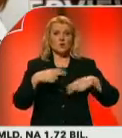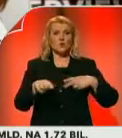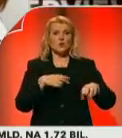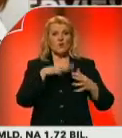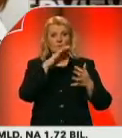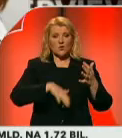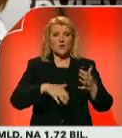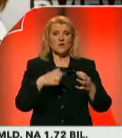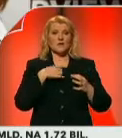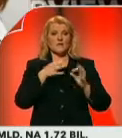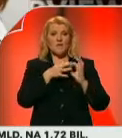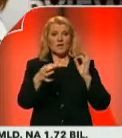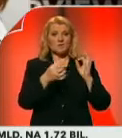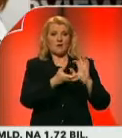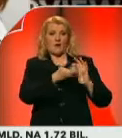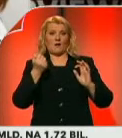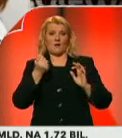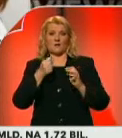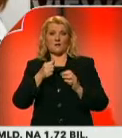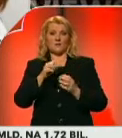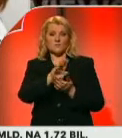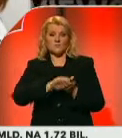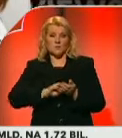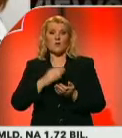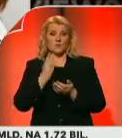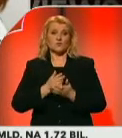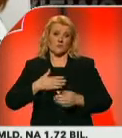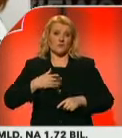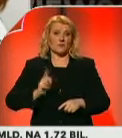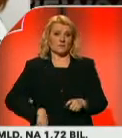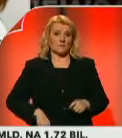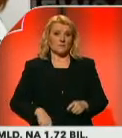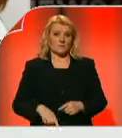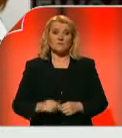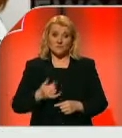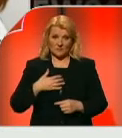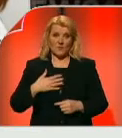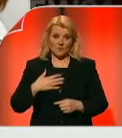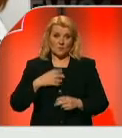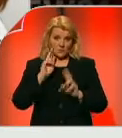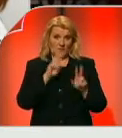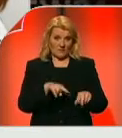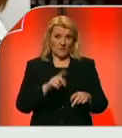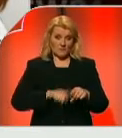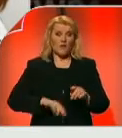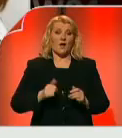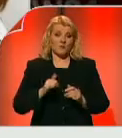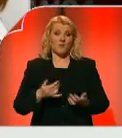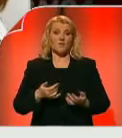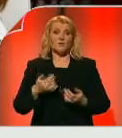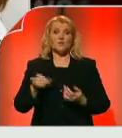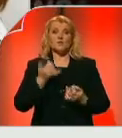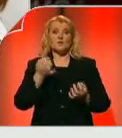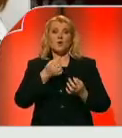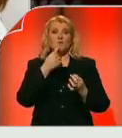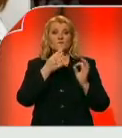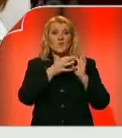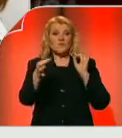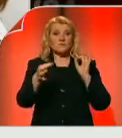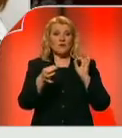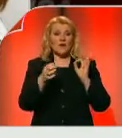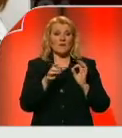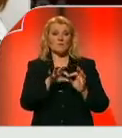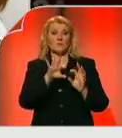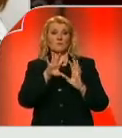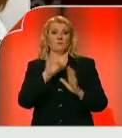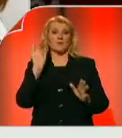byla vytržena z kontextu, tak samozřejmě to je moje chyba. Takže v tomto chybu uznáváte. Samozřejmě, protože každá věta, která může být vytržena z kontextu, když